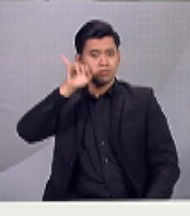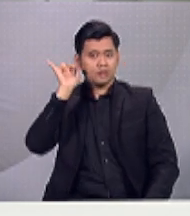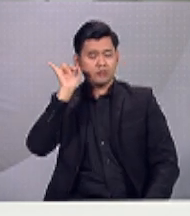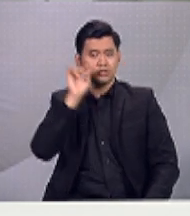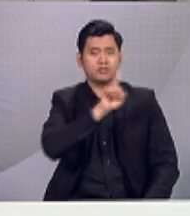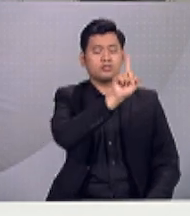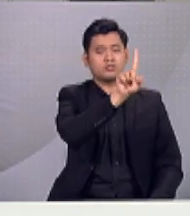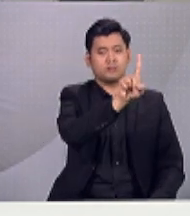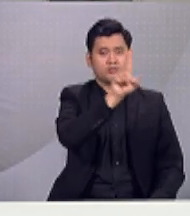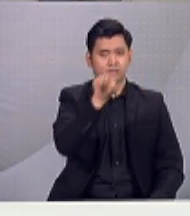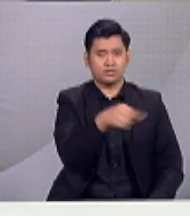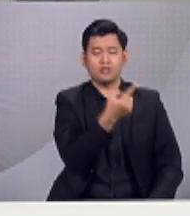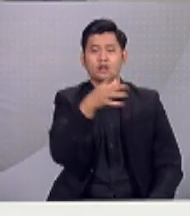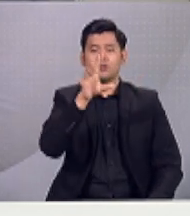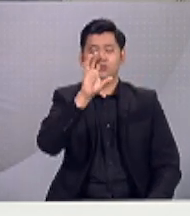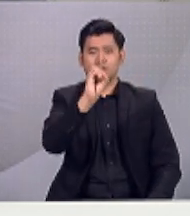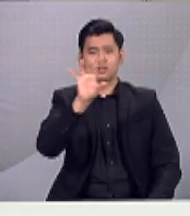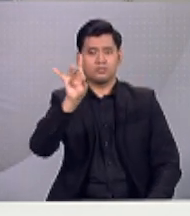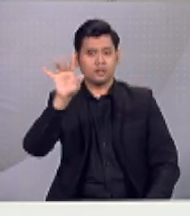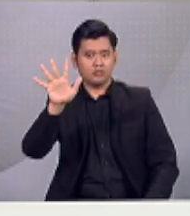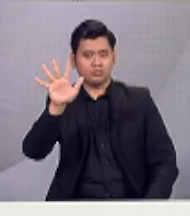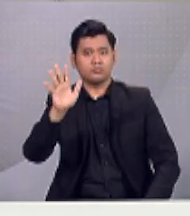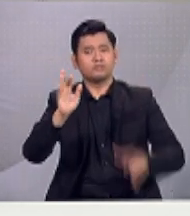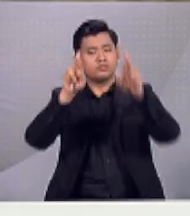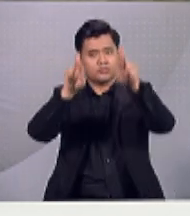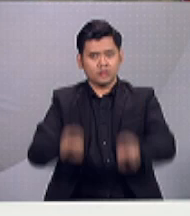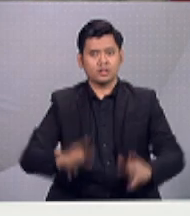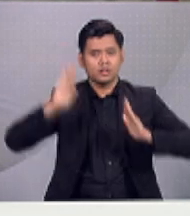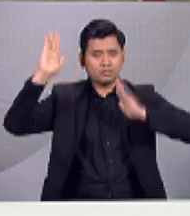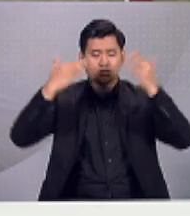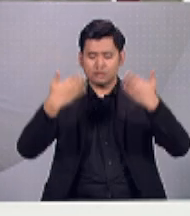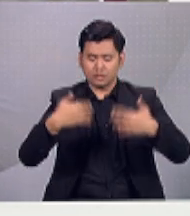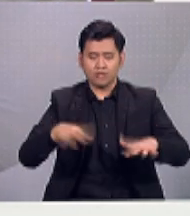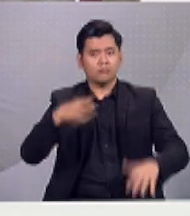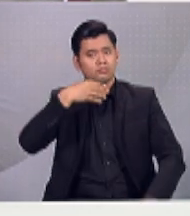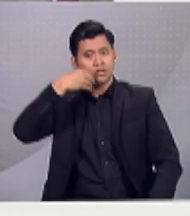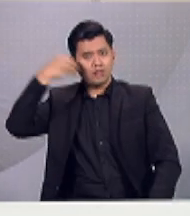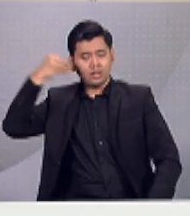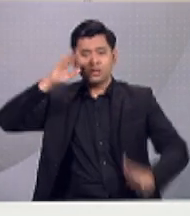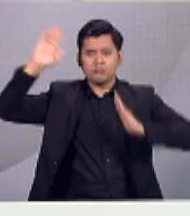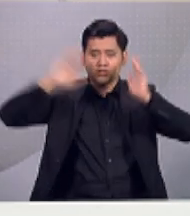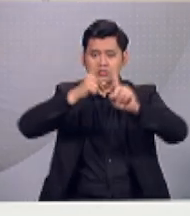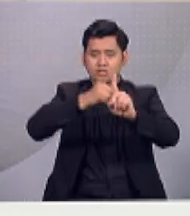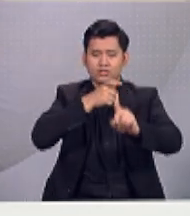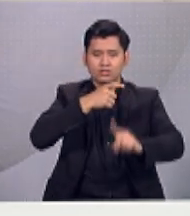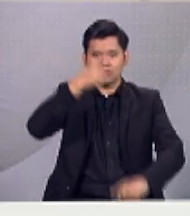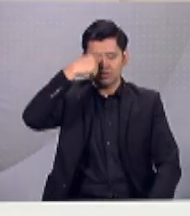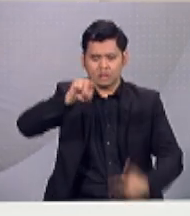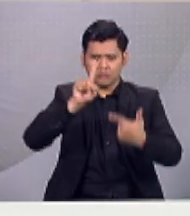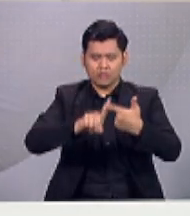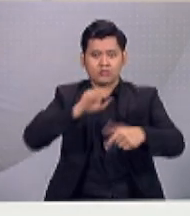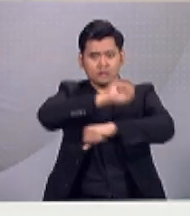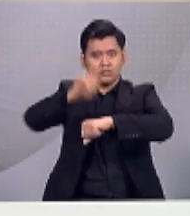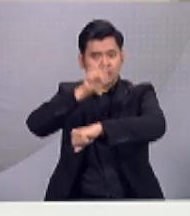seramai 1,085 rakyat Malaysia telah pulang ke tanah air dari Thailand,